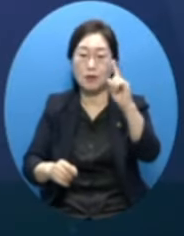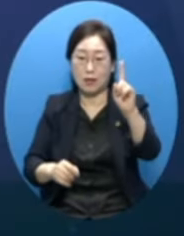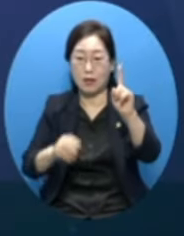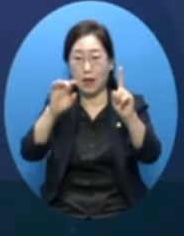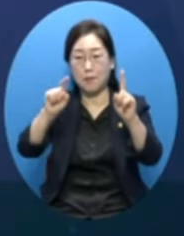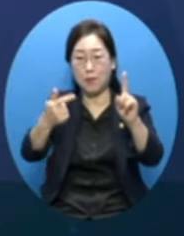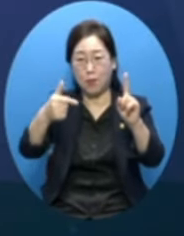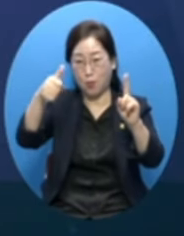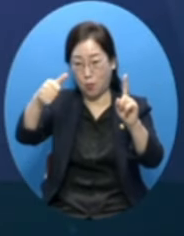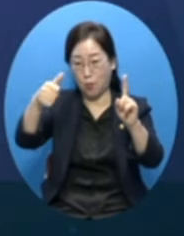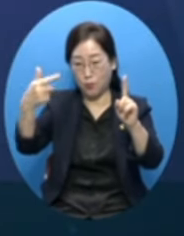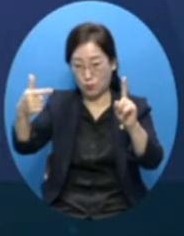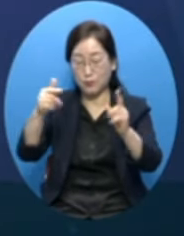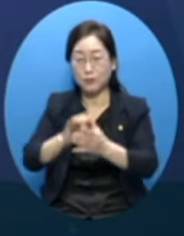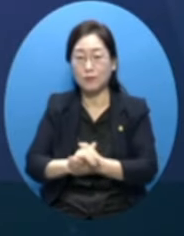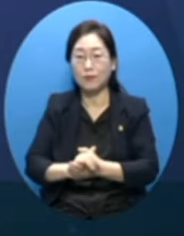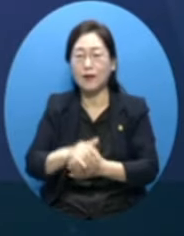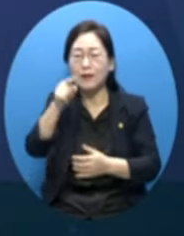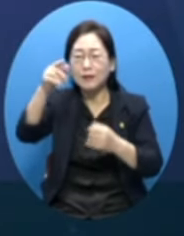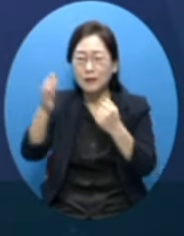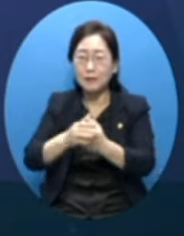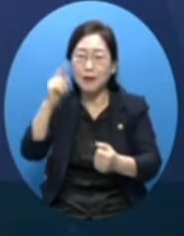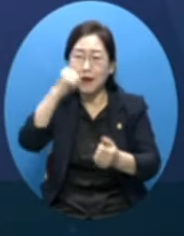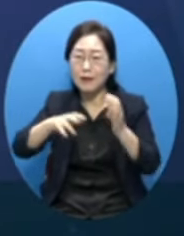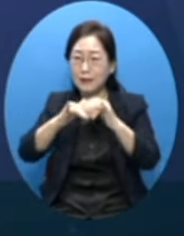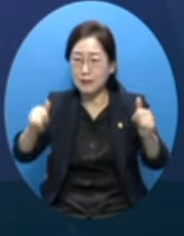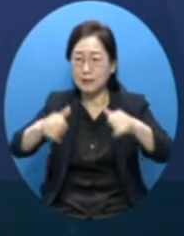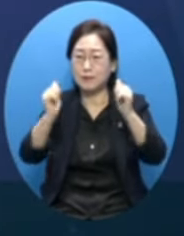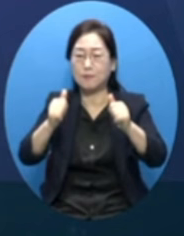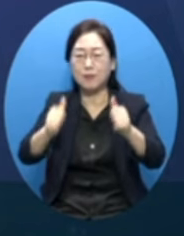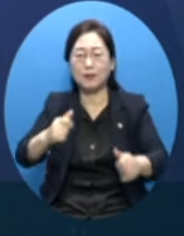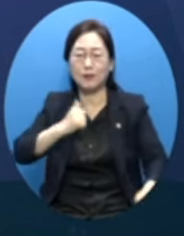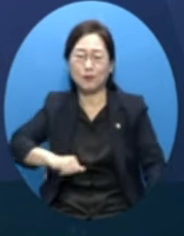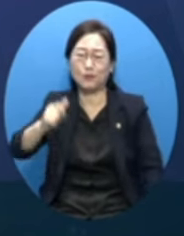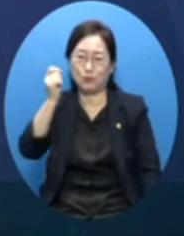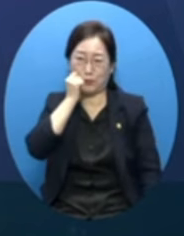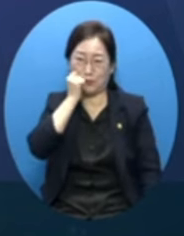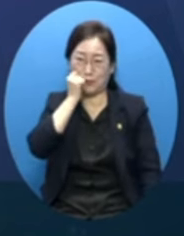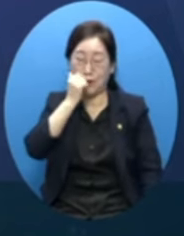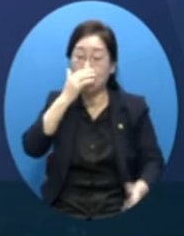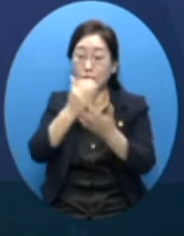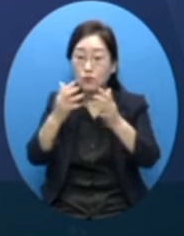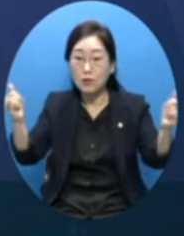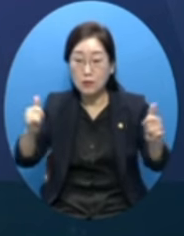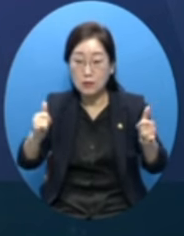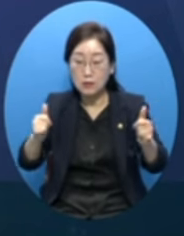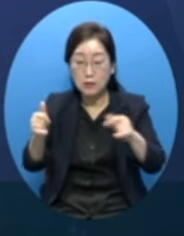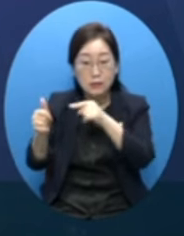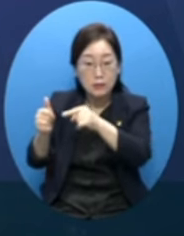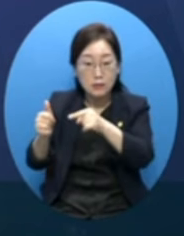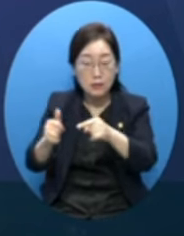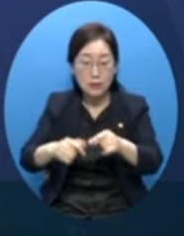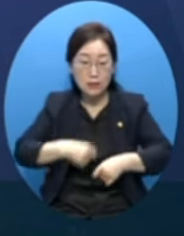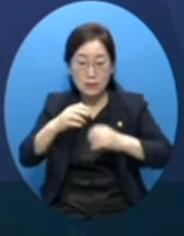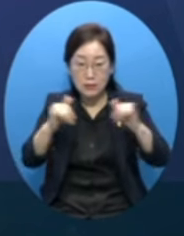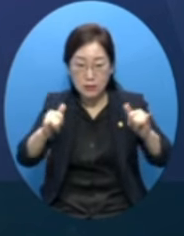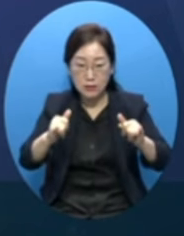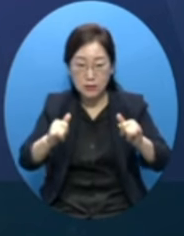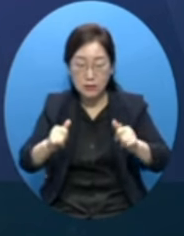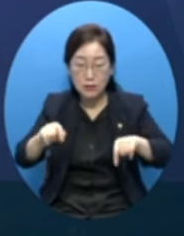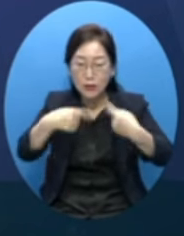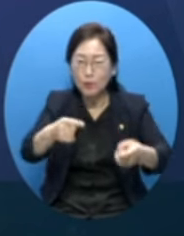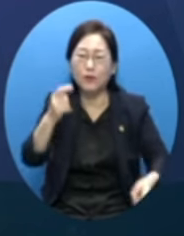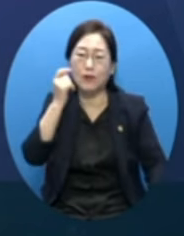5절 6절에 같이 말씀합니다. 그러므로 악인들은 심판을 견디지 못하며 죄인들이 의인들의 모임에 들지 못하리로다.